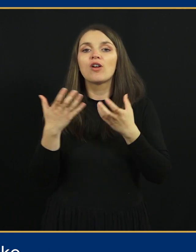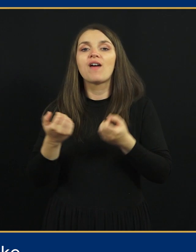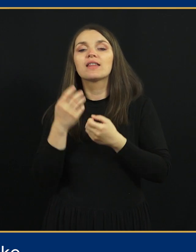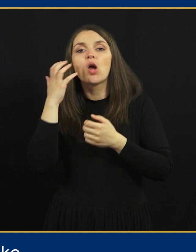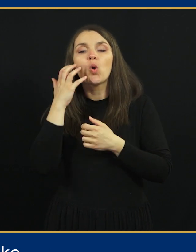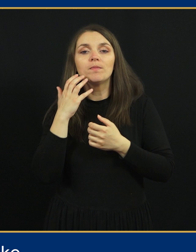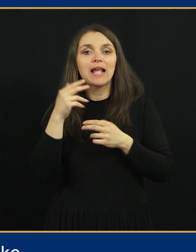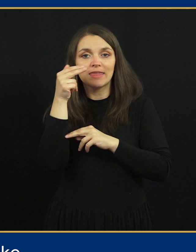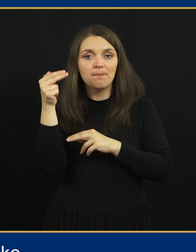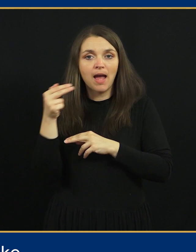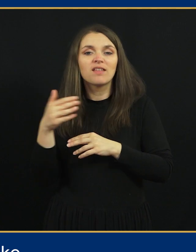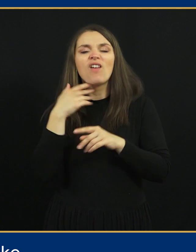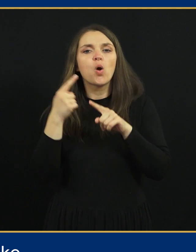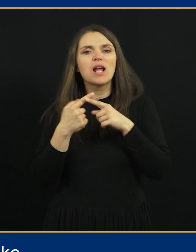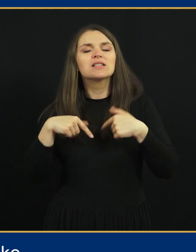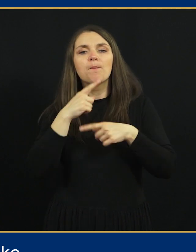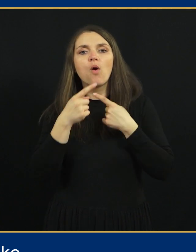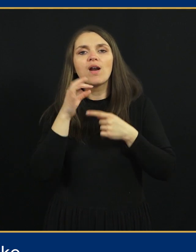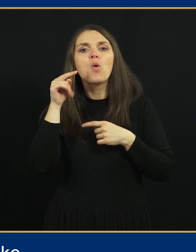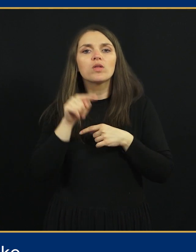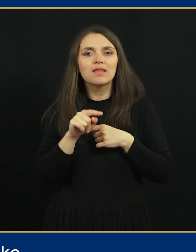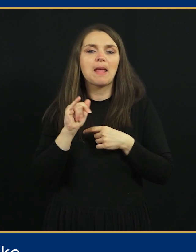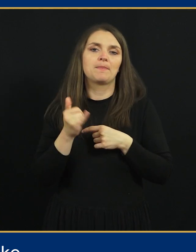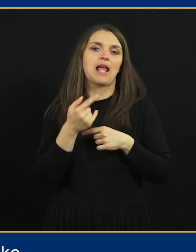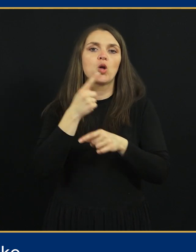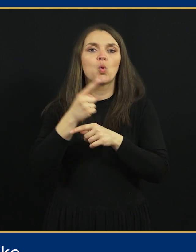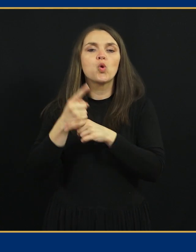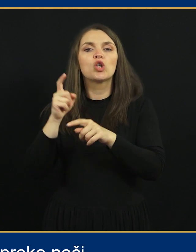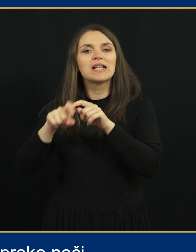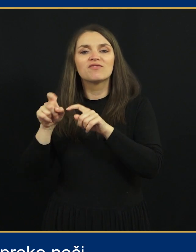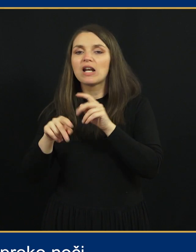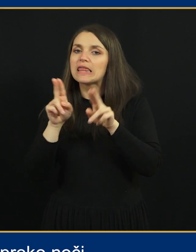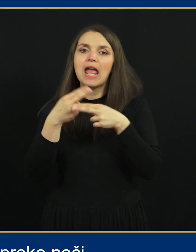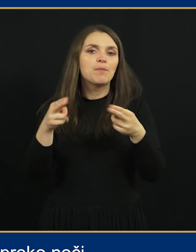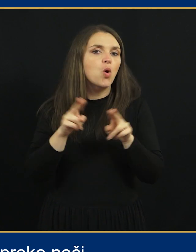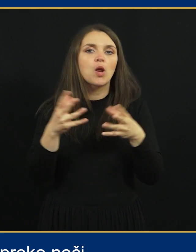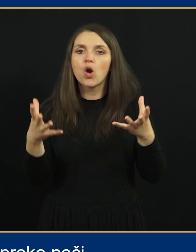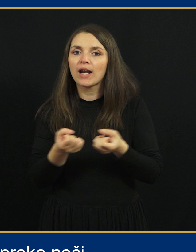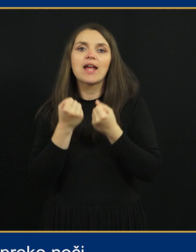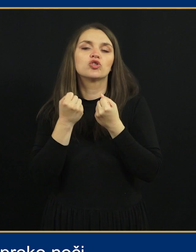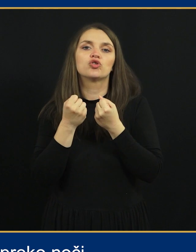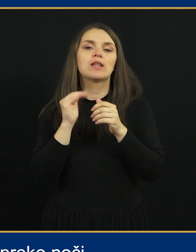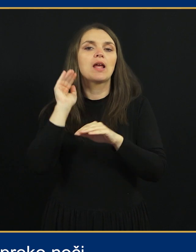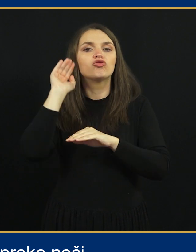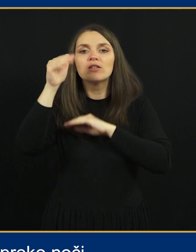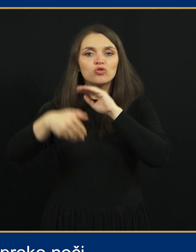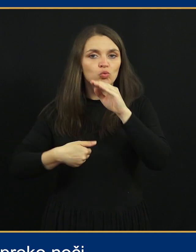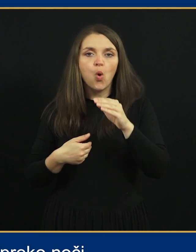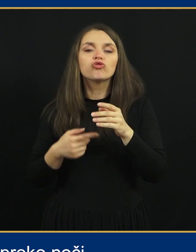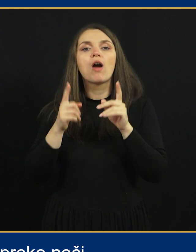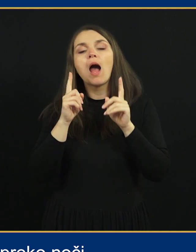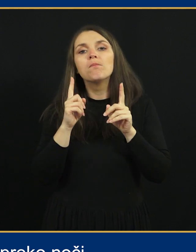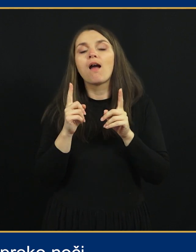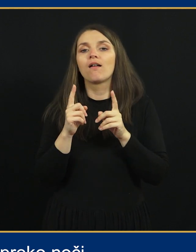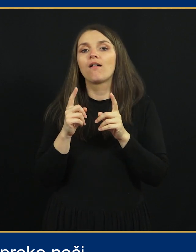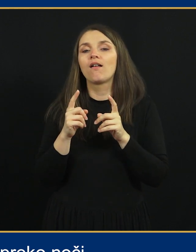za reševanje romske tematike. Velikokrat se pogovarjamo o tem, da določene stvari se ne dajo rešiti preko